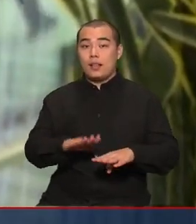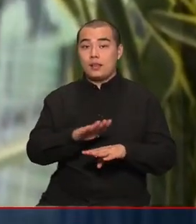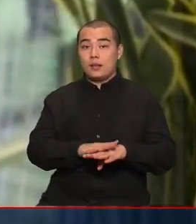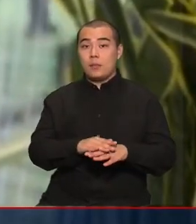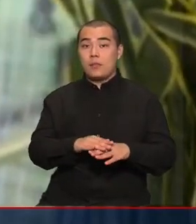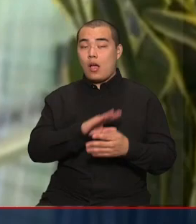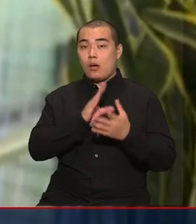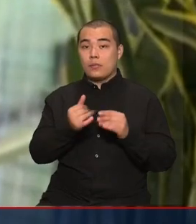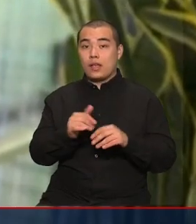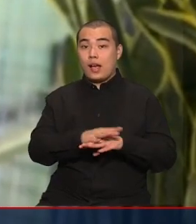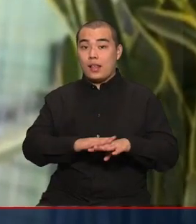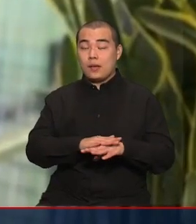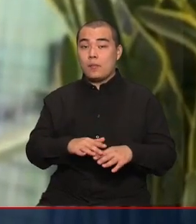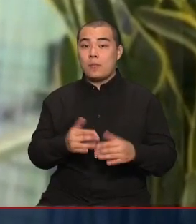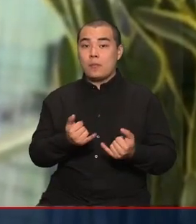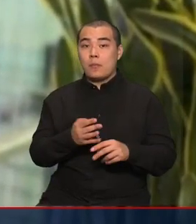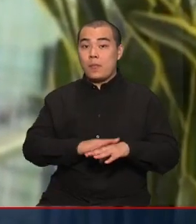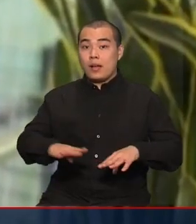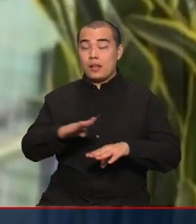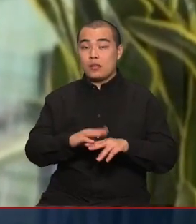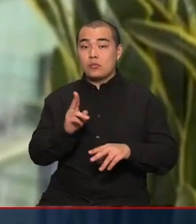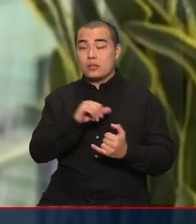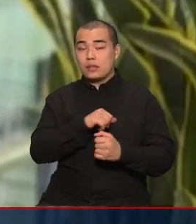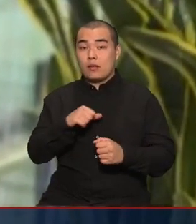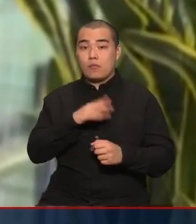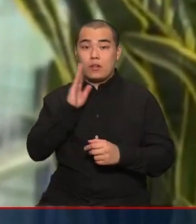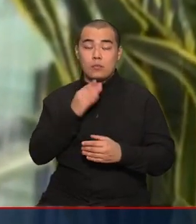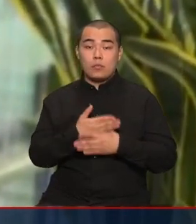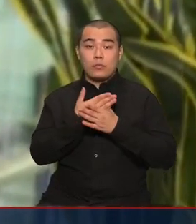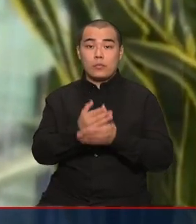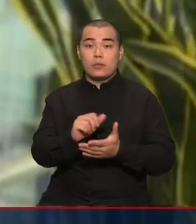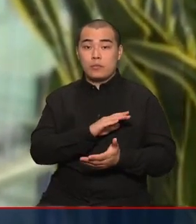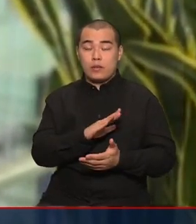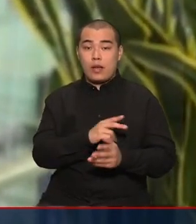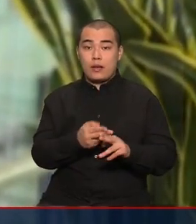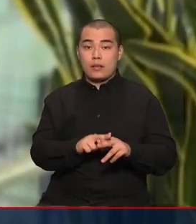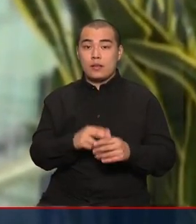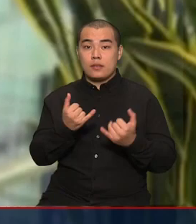Халық қайырымдылық қоры да көктемгі су тасқынынан зардап шеккен халыққа қол ұшын созу туралы шешім қабылдады.